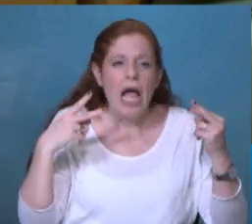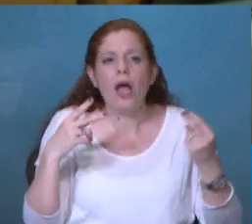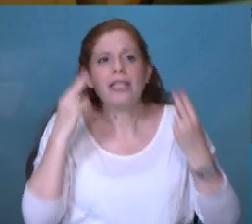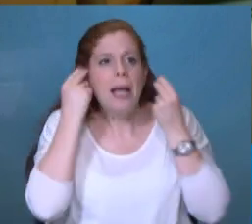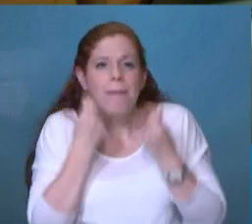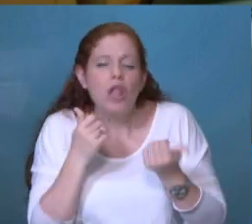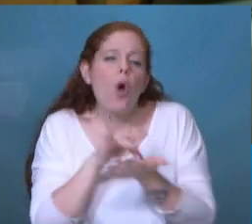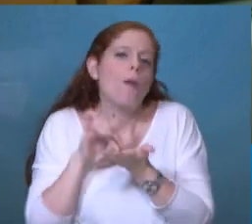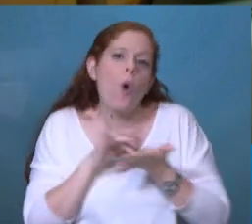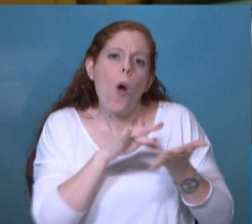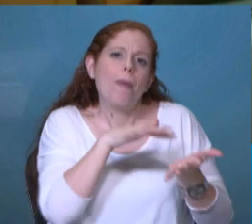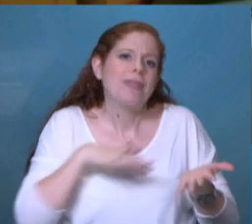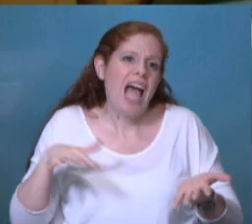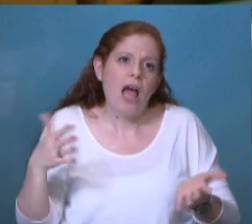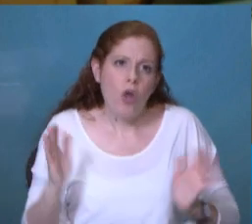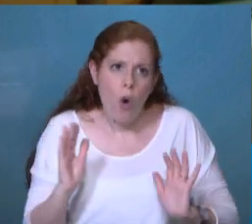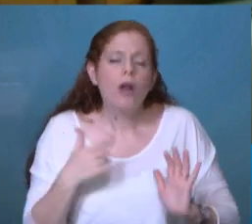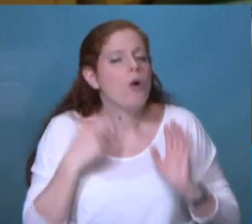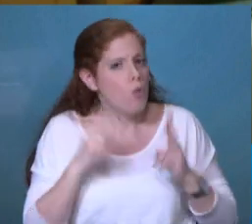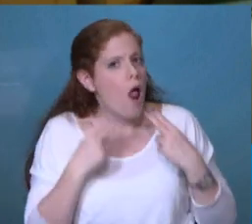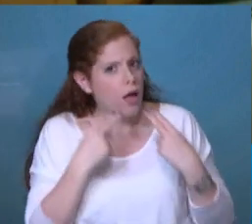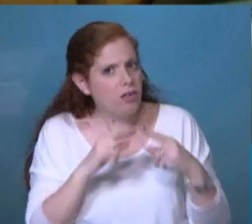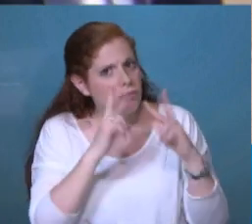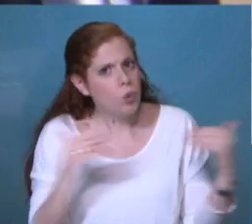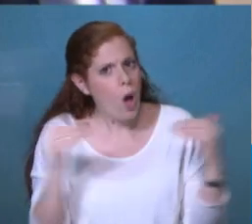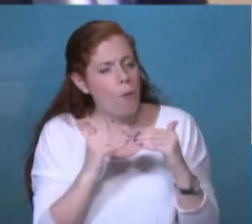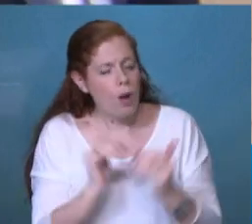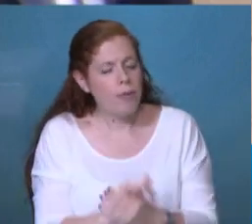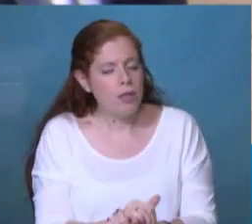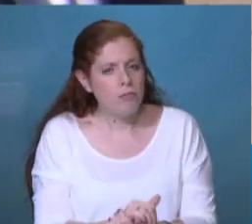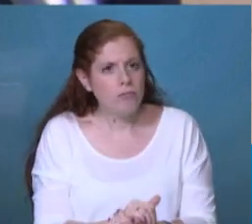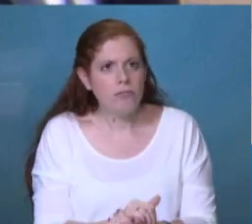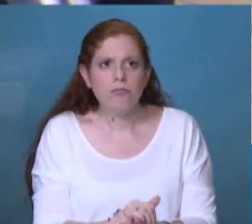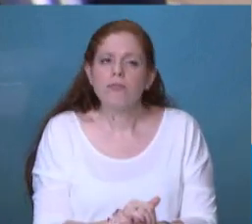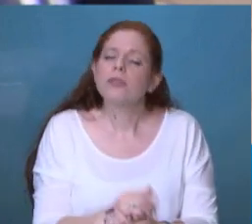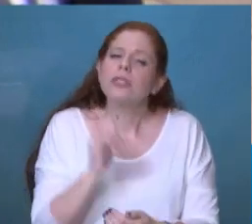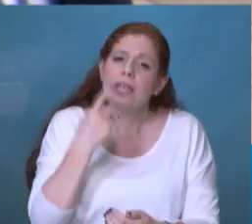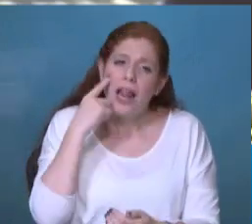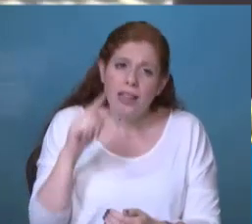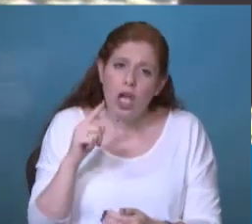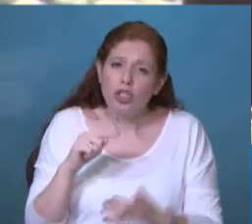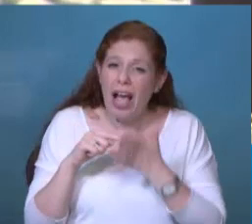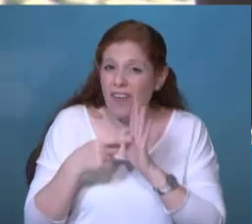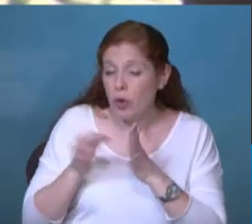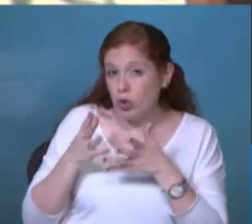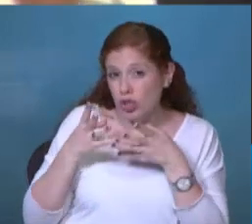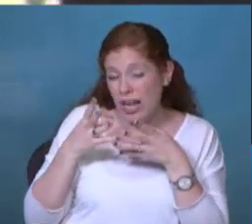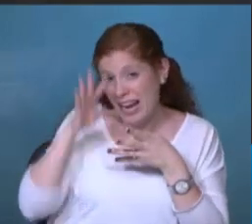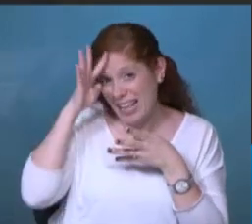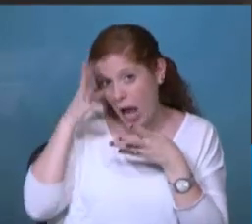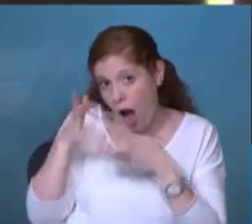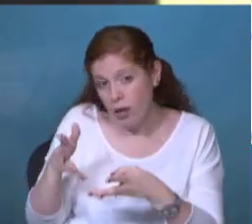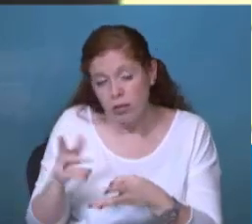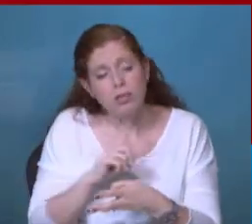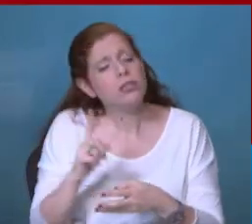any place in the Middle East, we were prepared to respond in an appropriate way. יש להניח שהכוונות ההתקפיות הללו של איראן הן לא יוזמה של